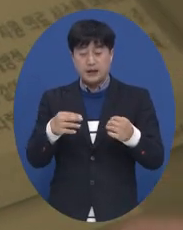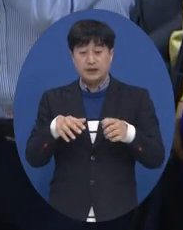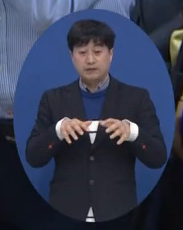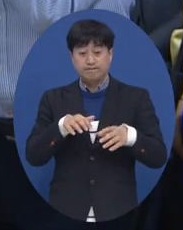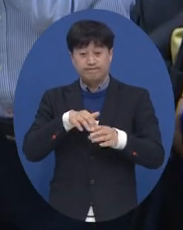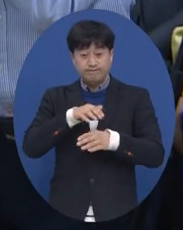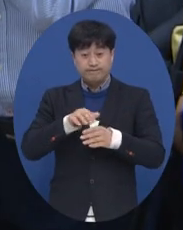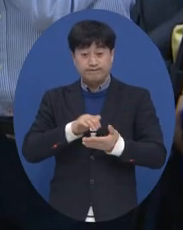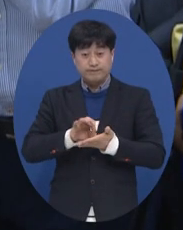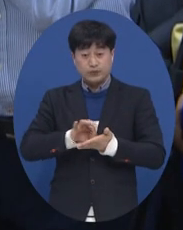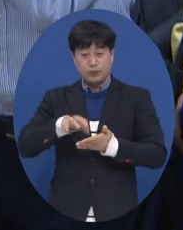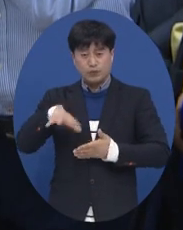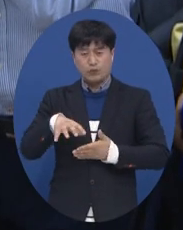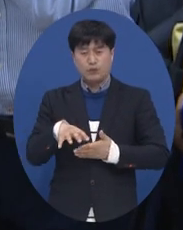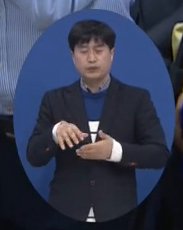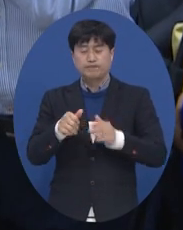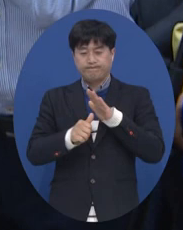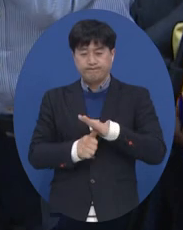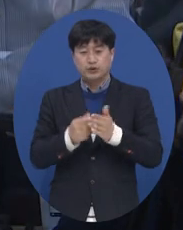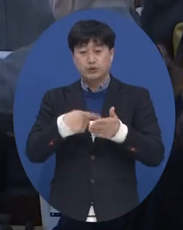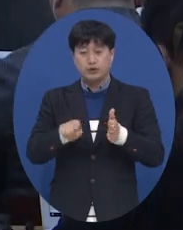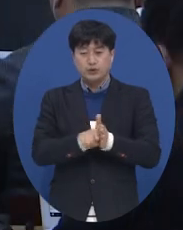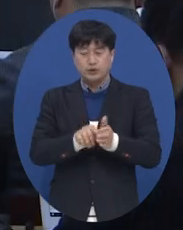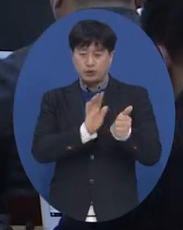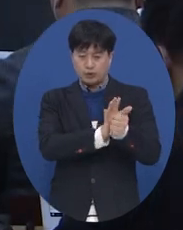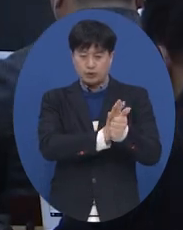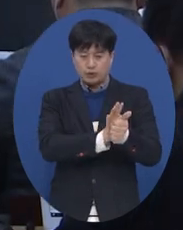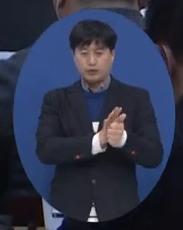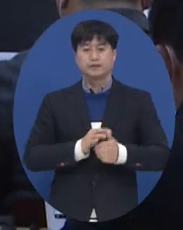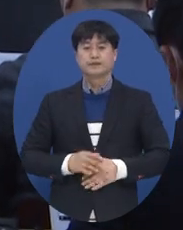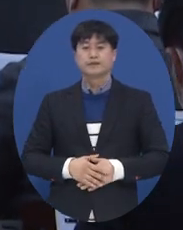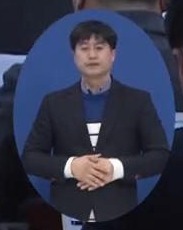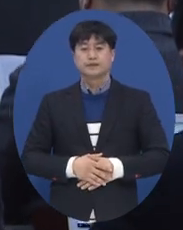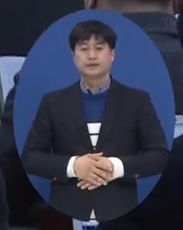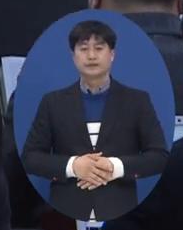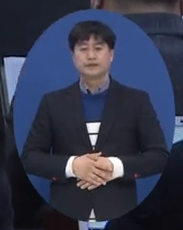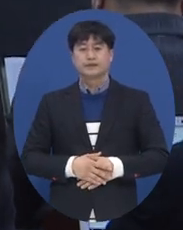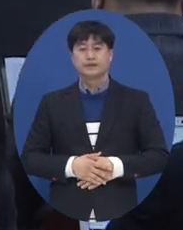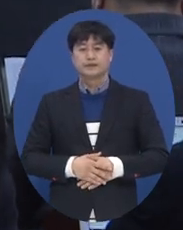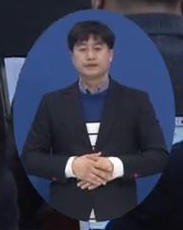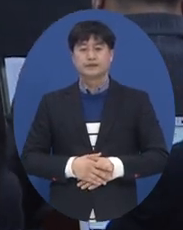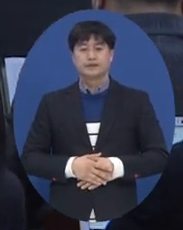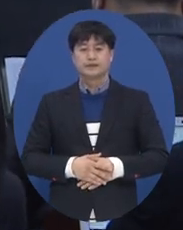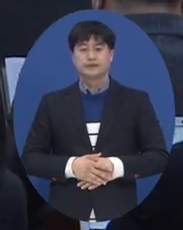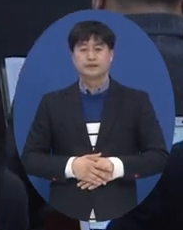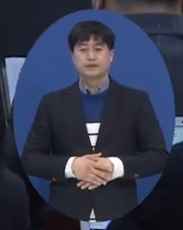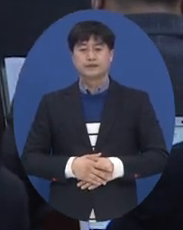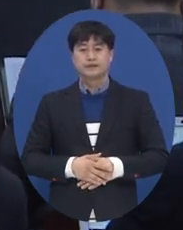있도록 적극 지도해달라고 요청했습니다. 경기 슈TV 최창순입니다.